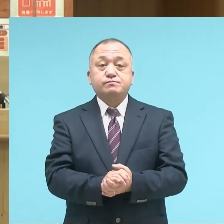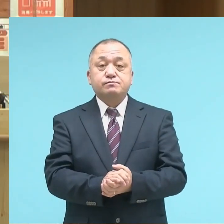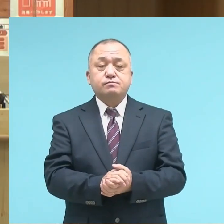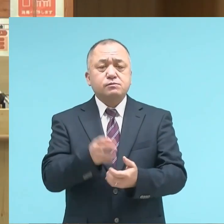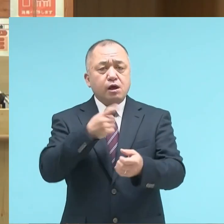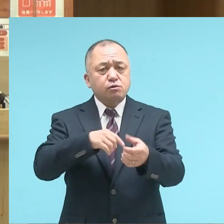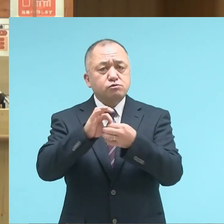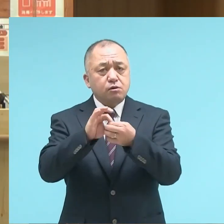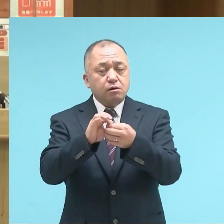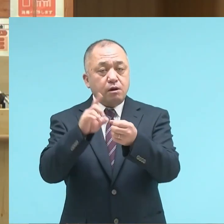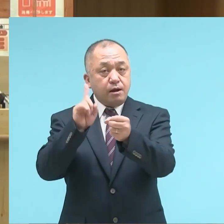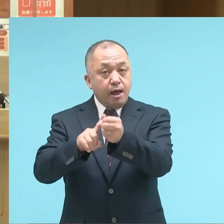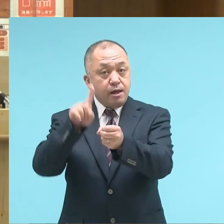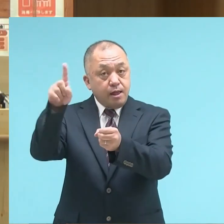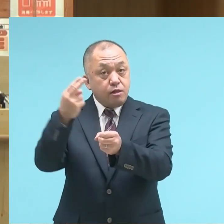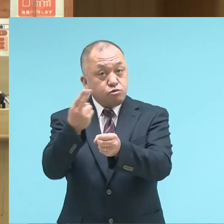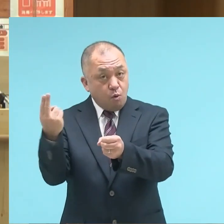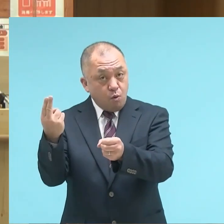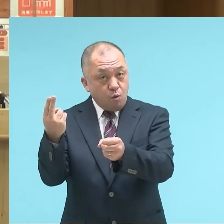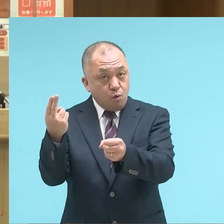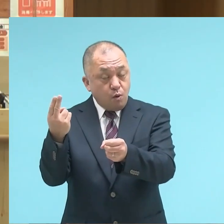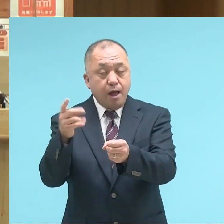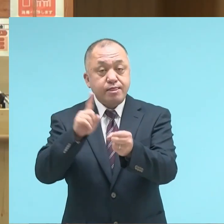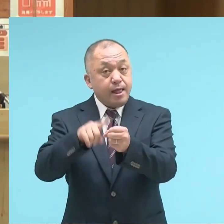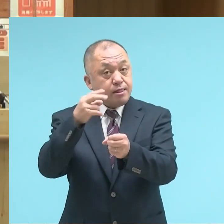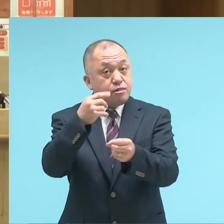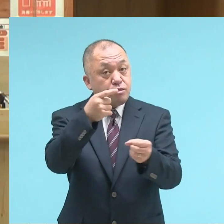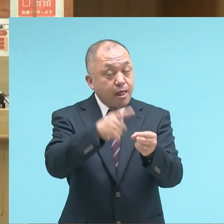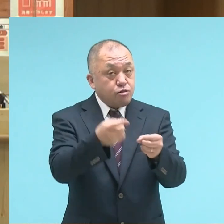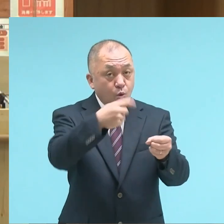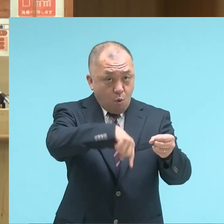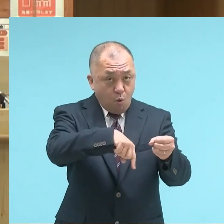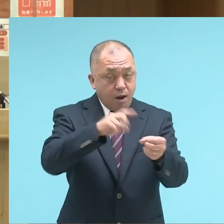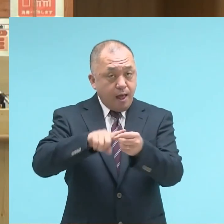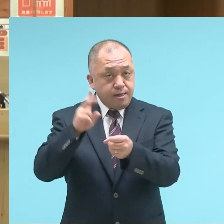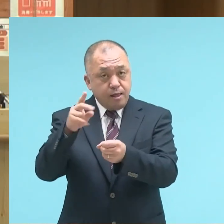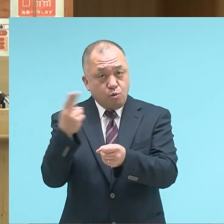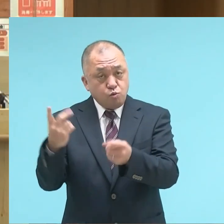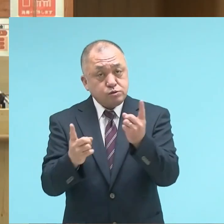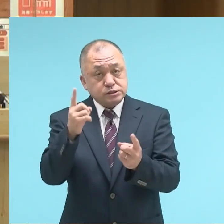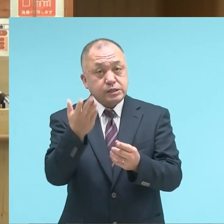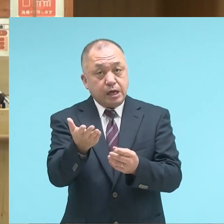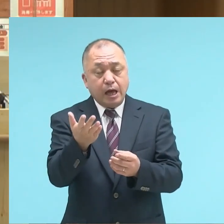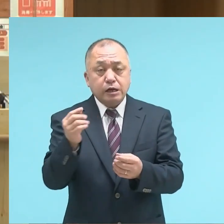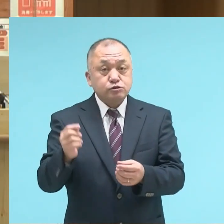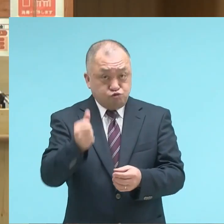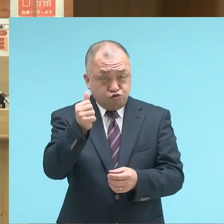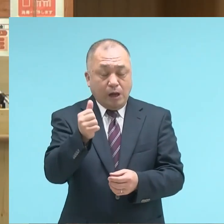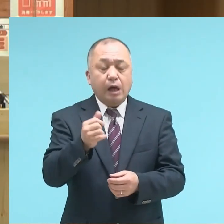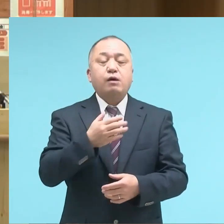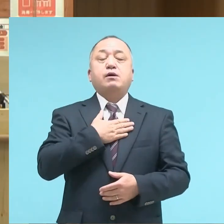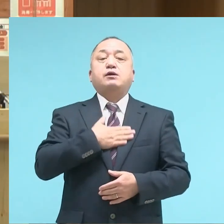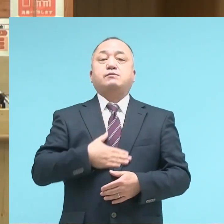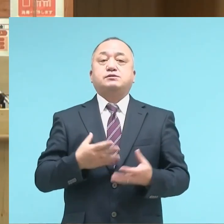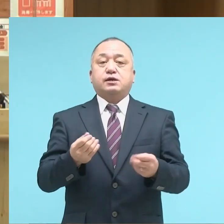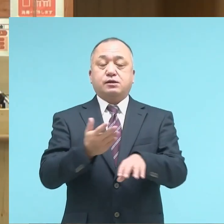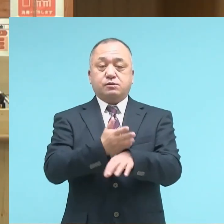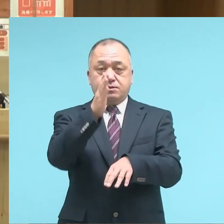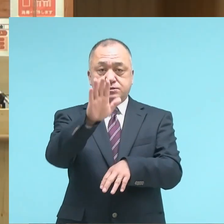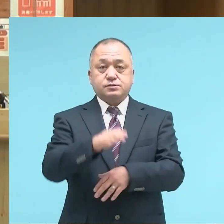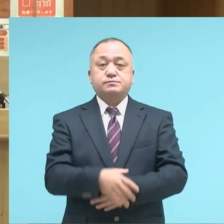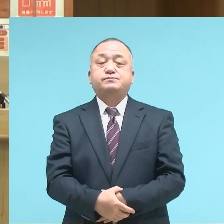来年年度内にこう決められるという指導をし、 早急に取りまとめていきたいと考えています。 ありがとうございました。 他にご